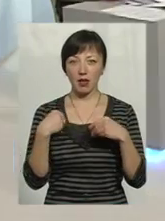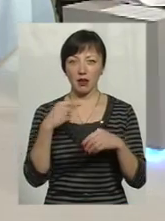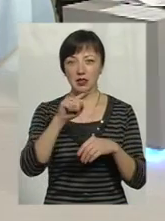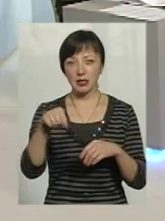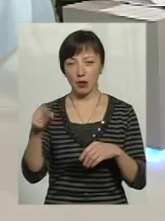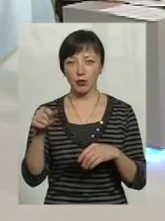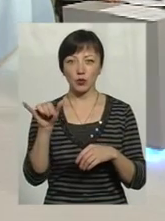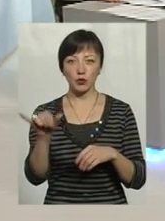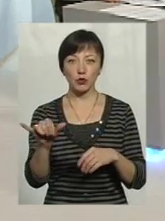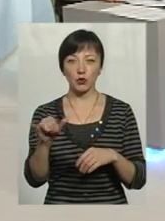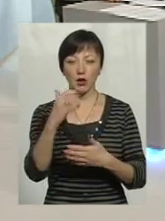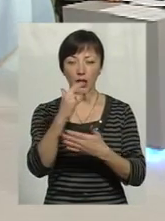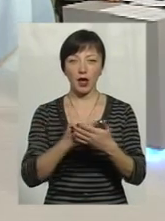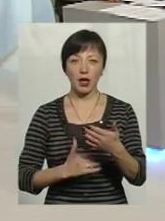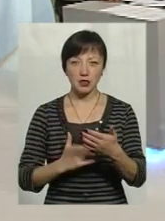запит в